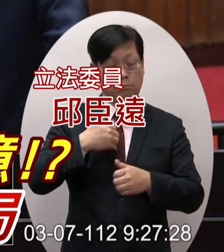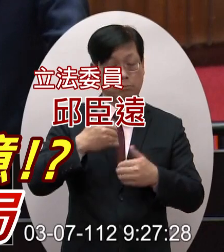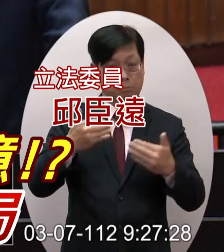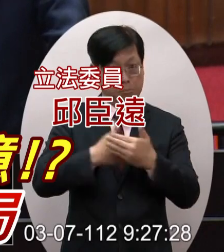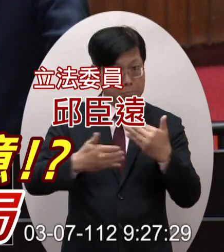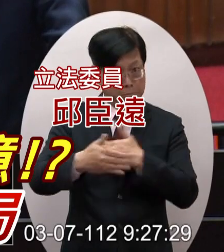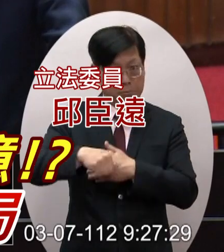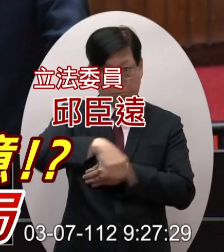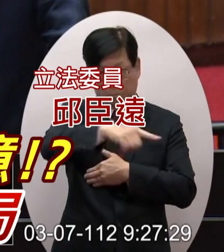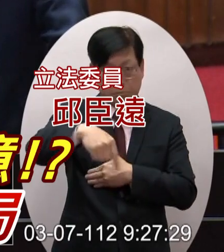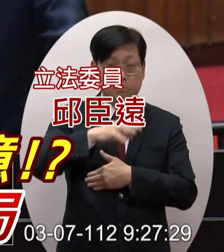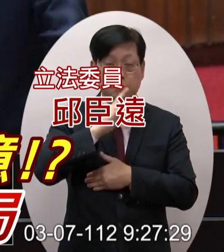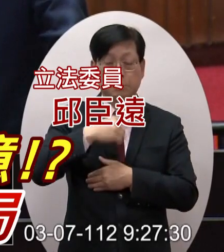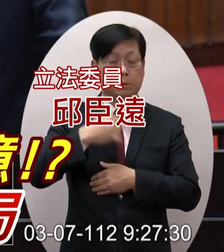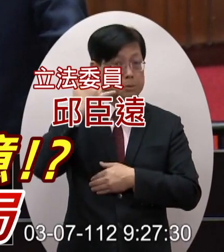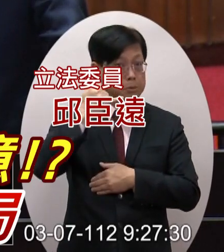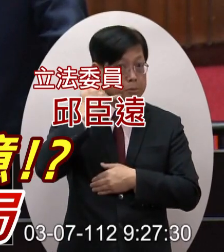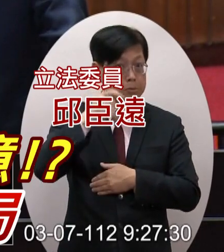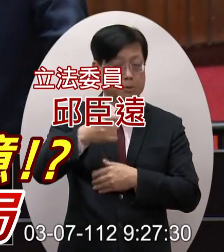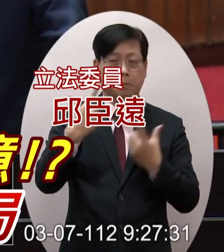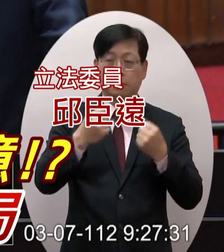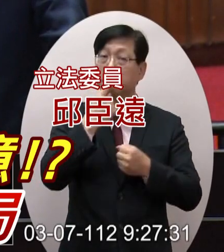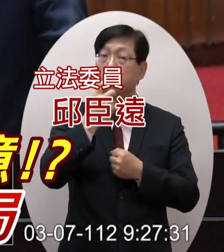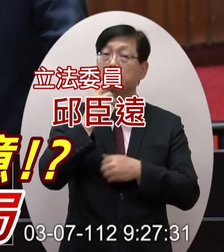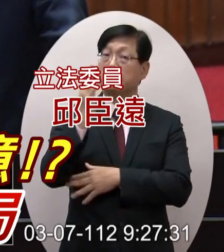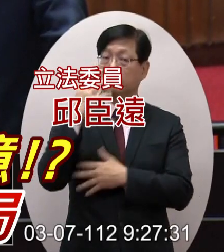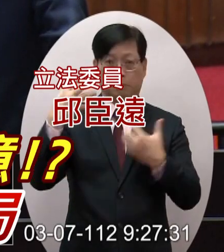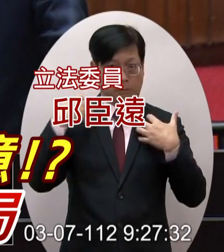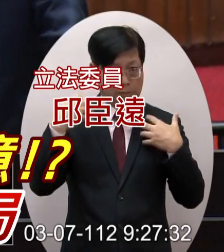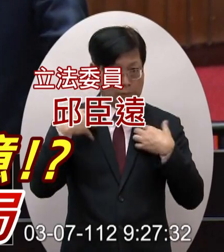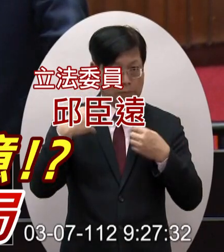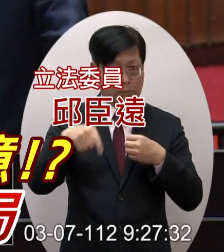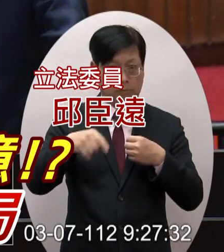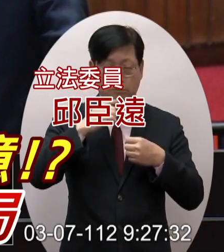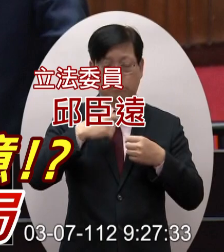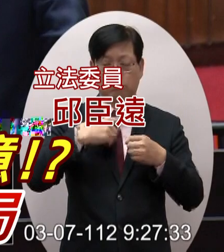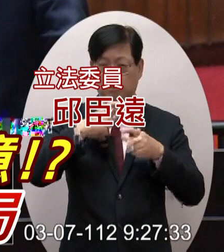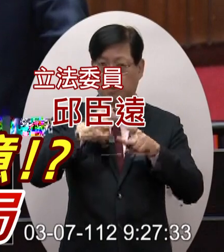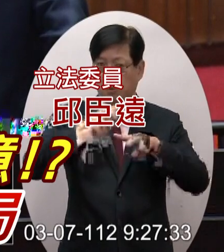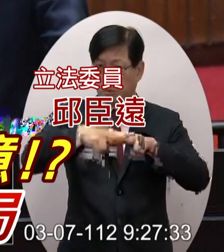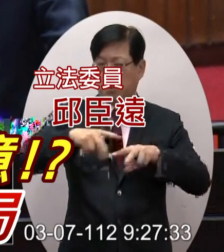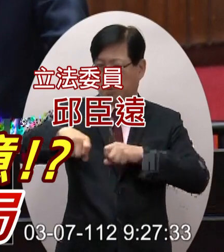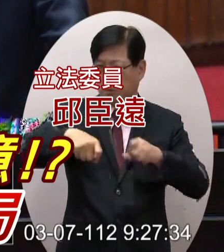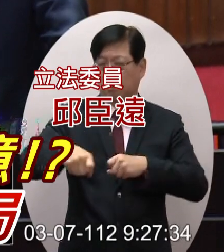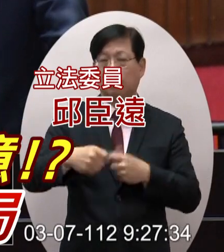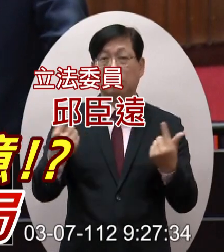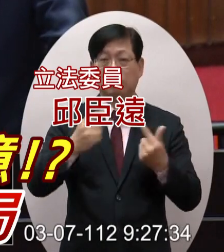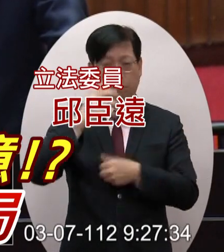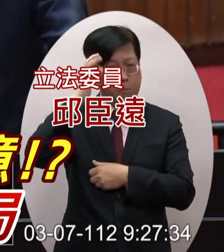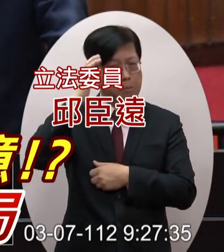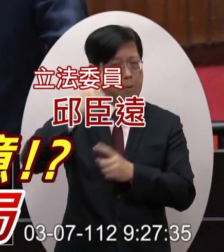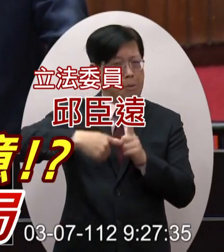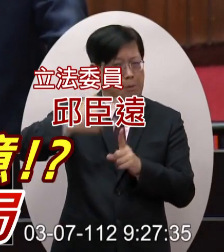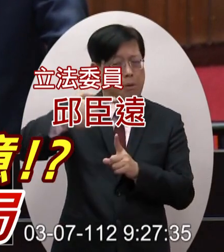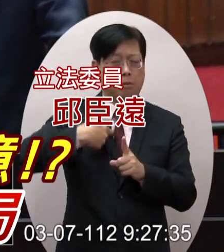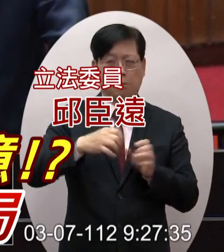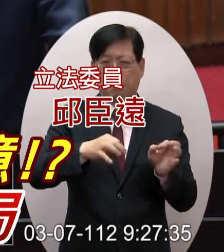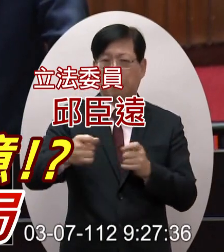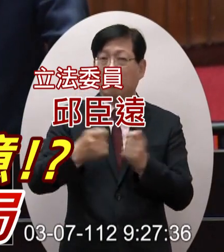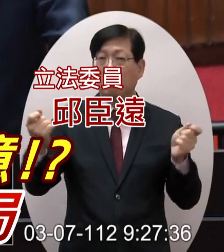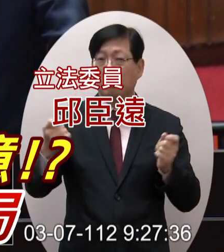工具基隆捷运这个是应该有中央政府来主导的一个公共建设案，尤其它的复杂度为什么会拖那么